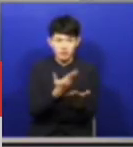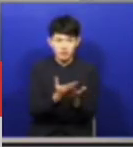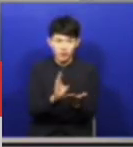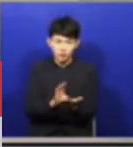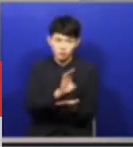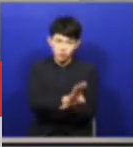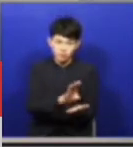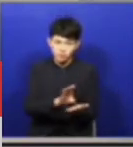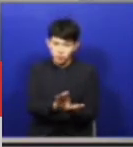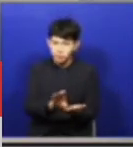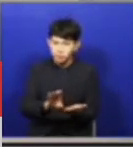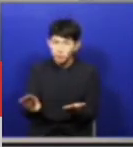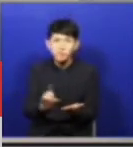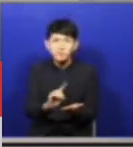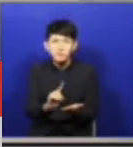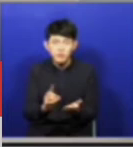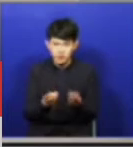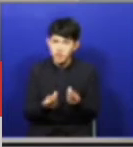แบบไหนอย่างไรบ้าง